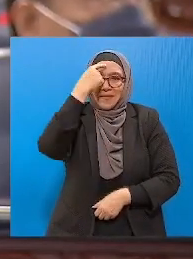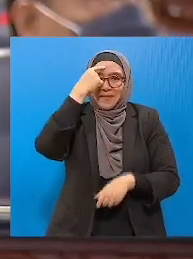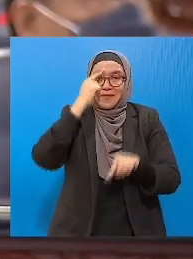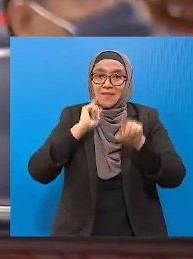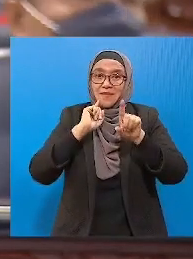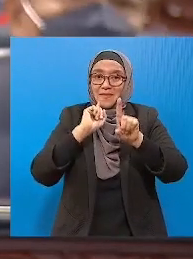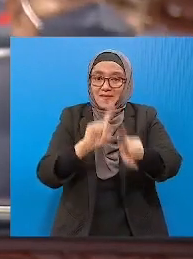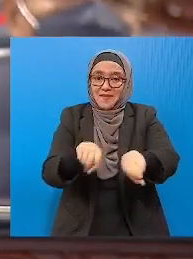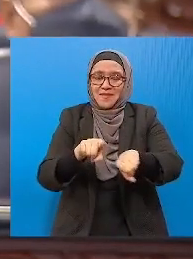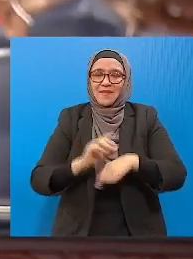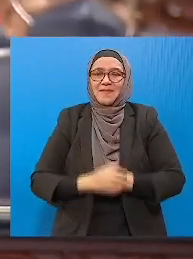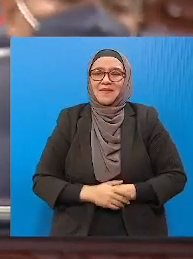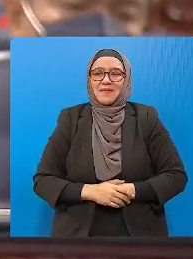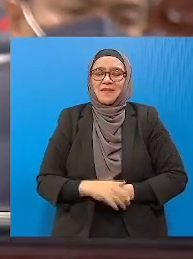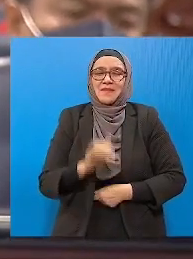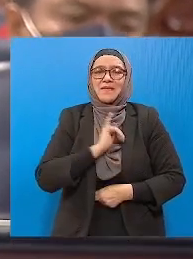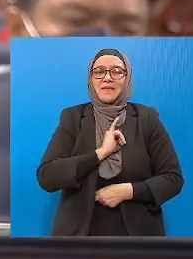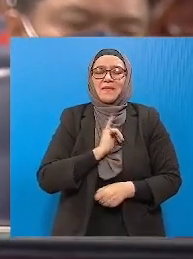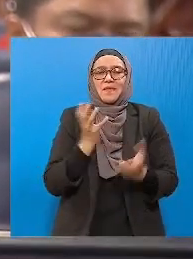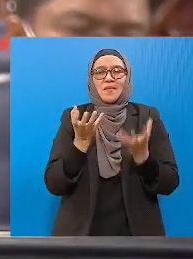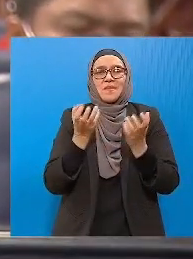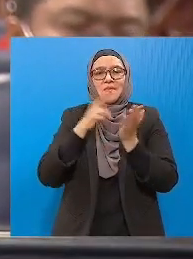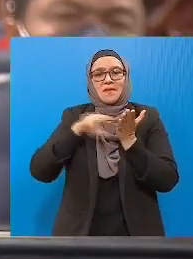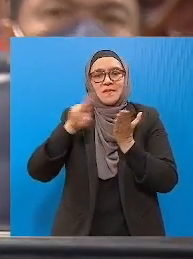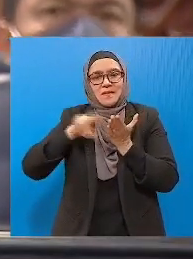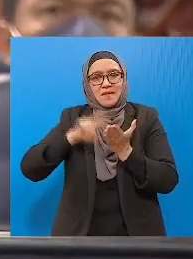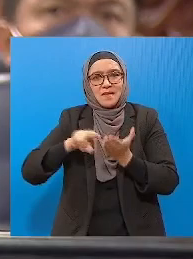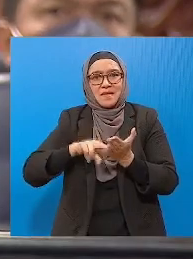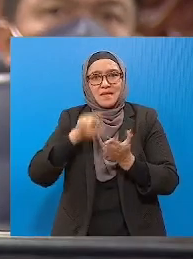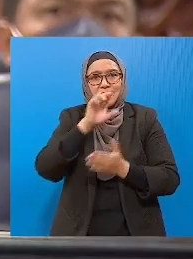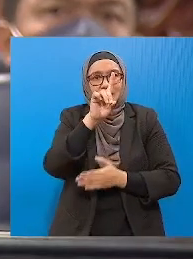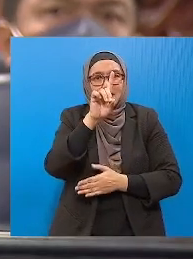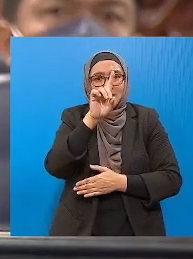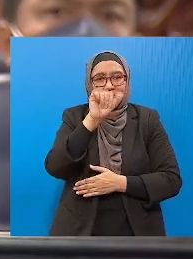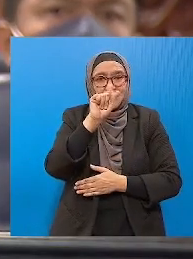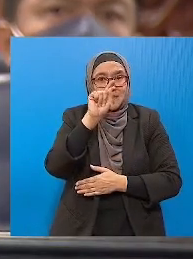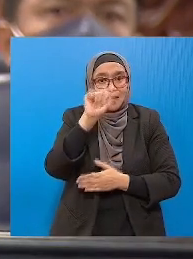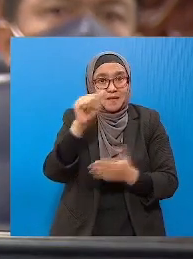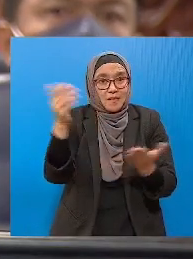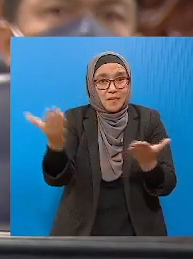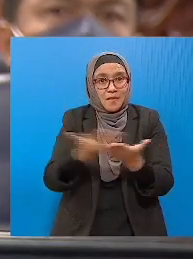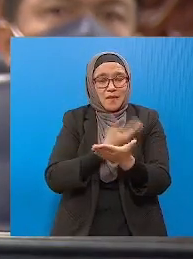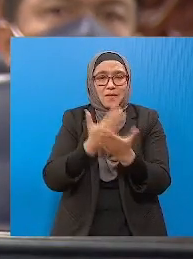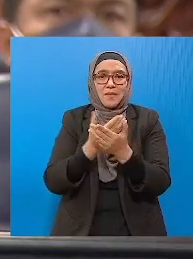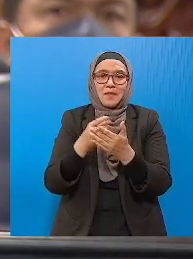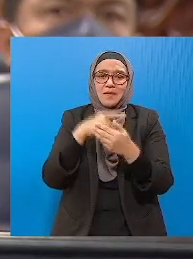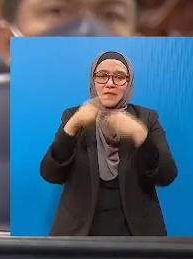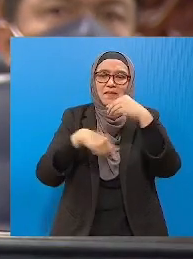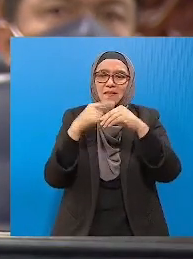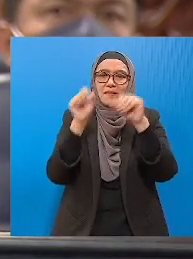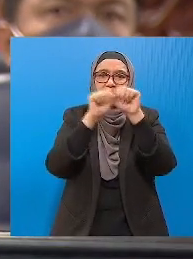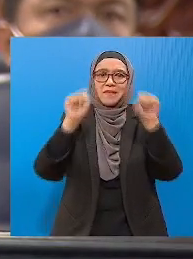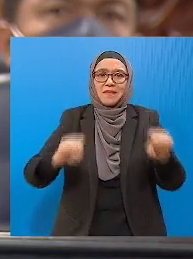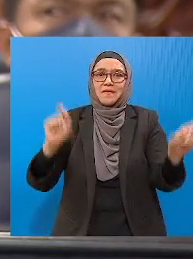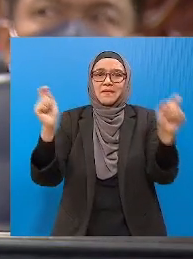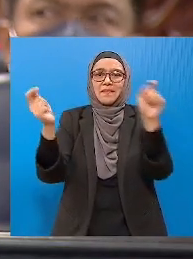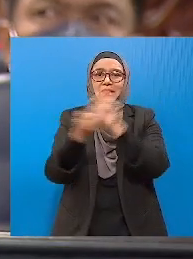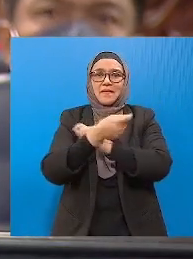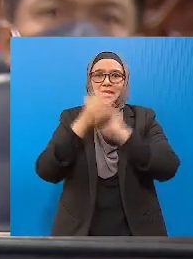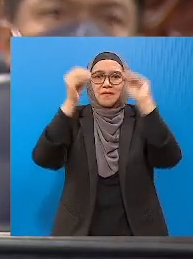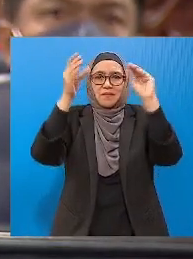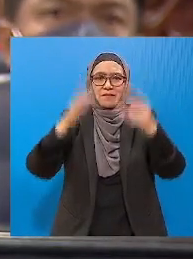dan nah saya ingin merujuk pada data terkini sistem pertukaran nah guru tetapkan